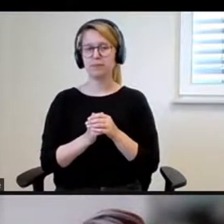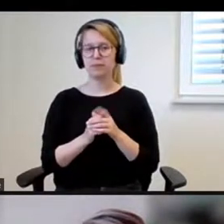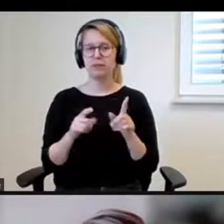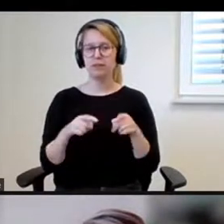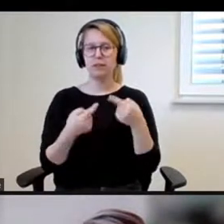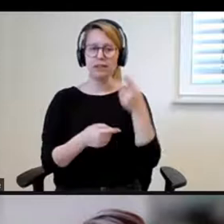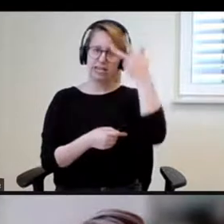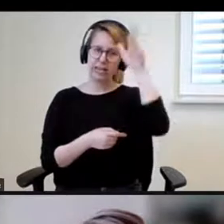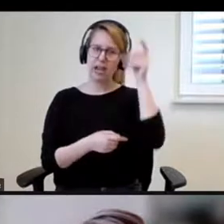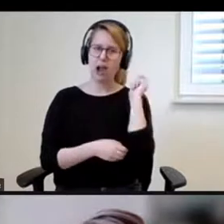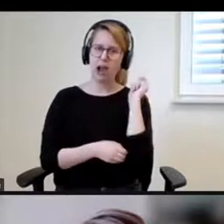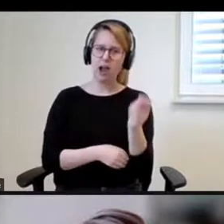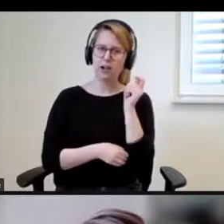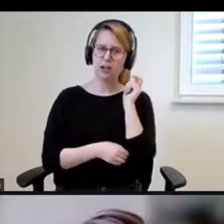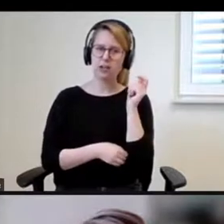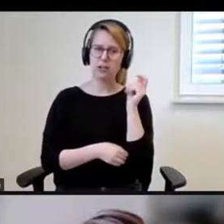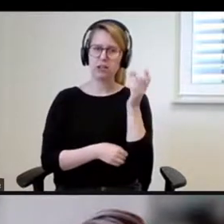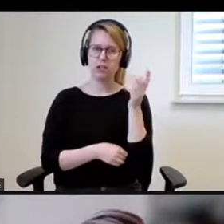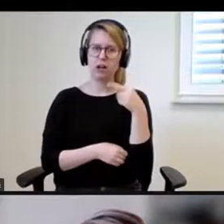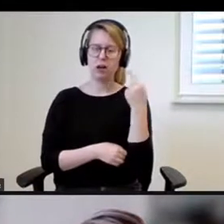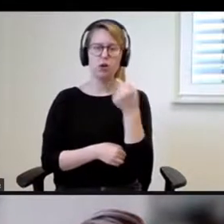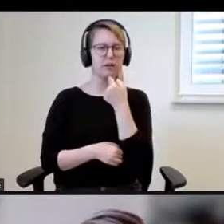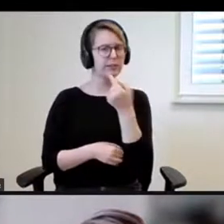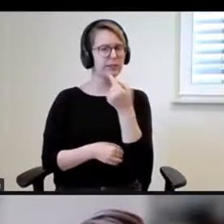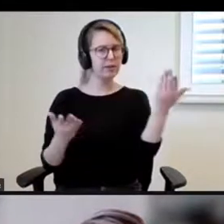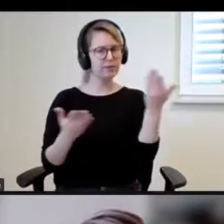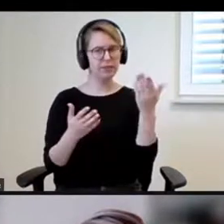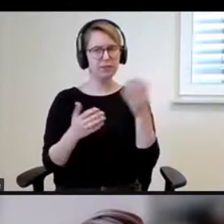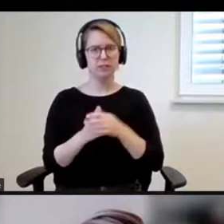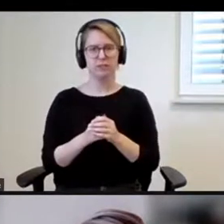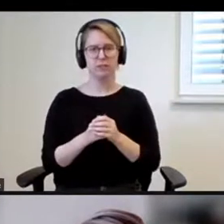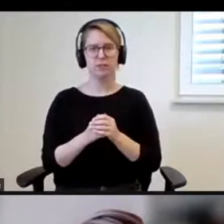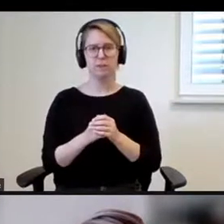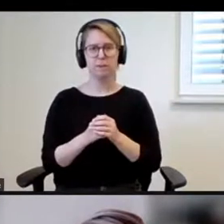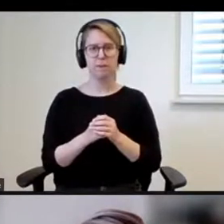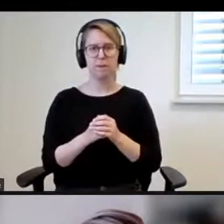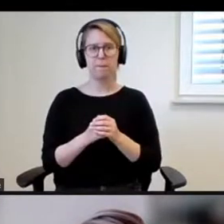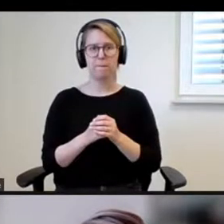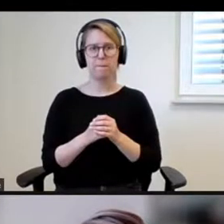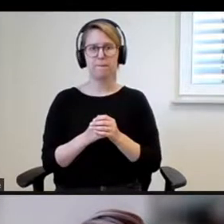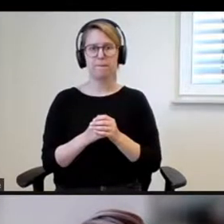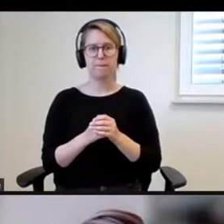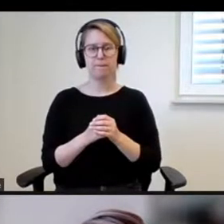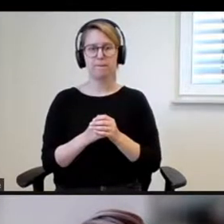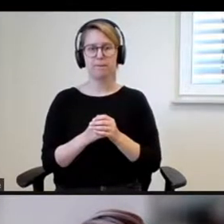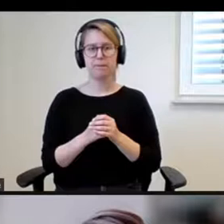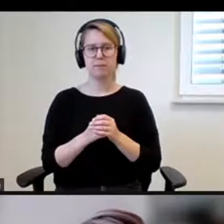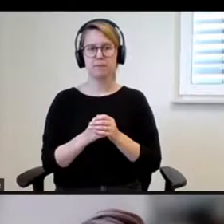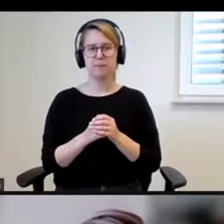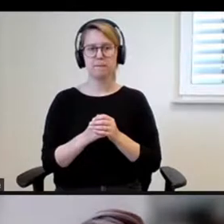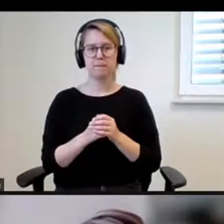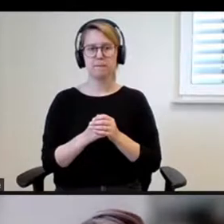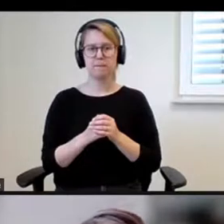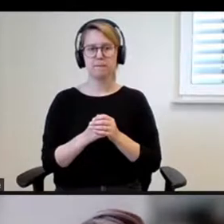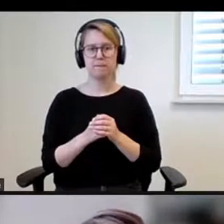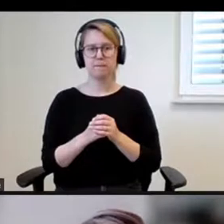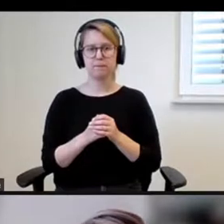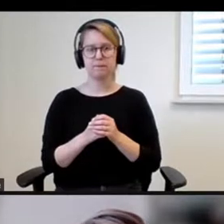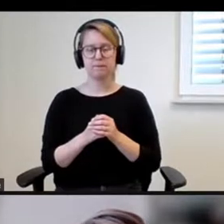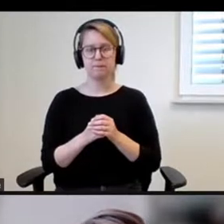den Herr Angel hat es auch annimmt den Zugang zu am